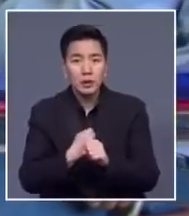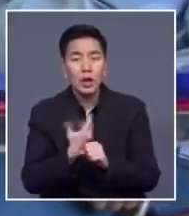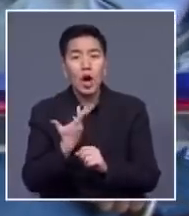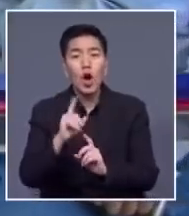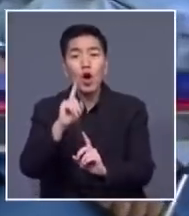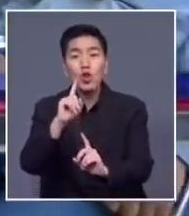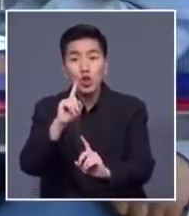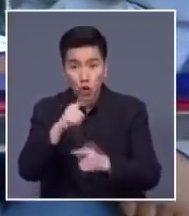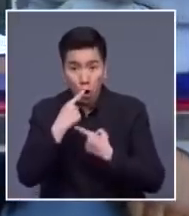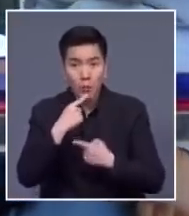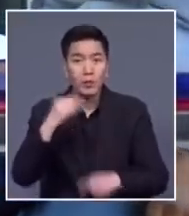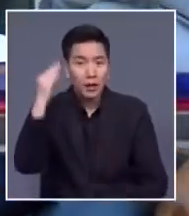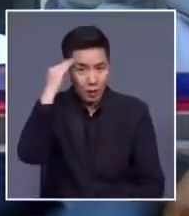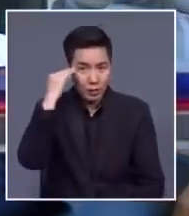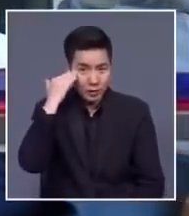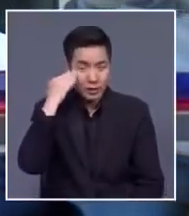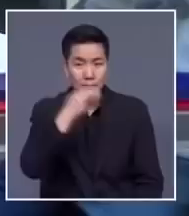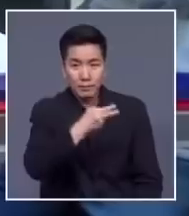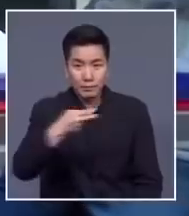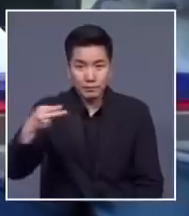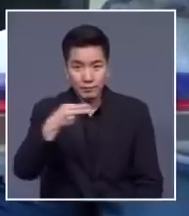ที่ทำงานทำได้ดีแล้วก็